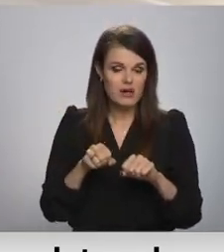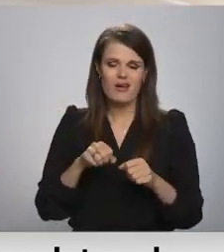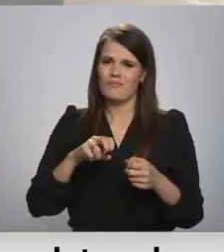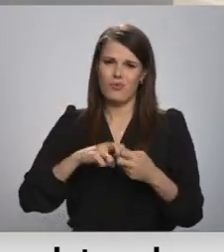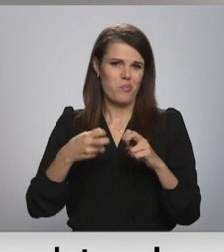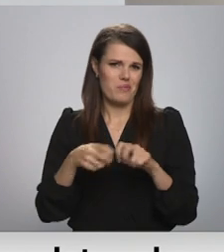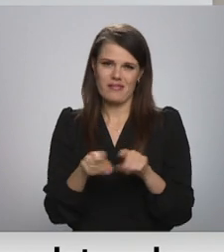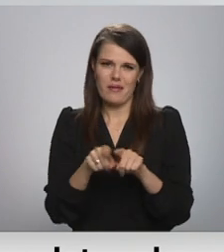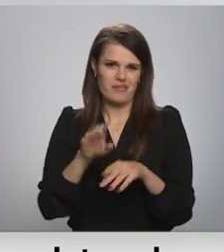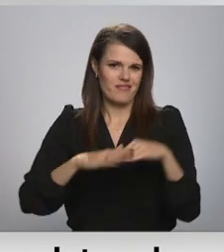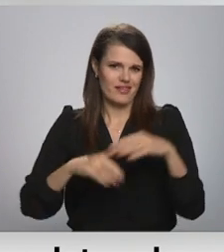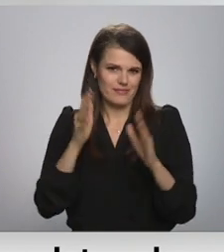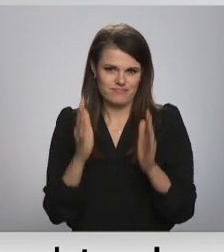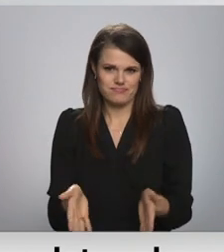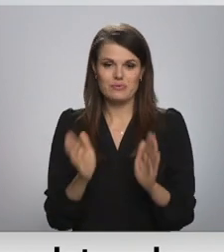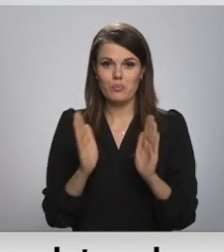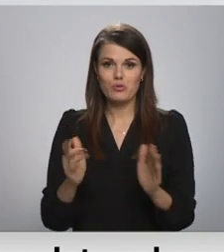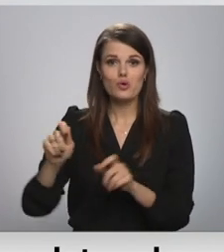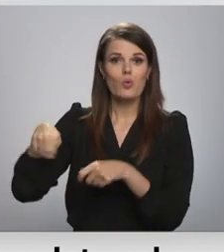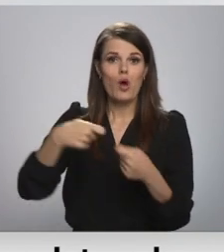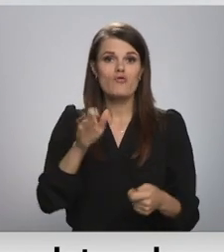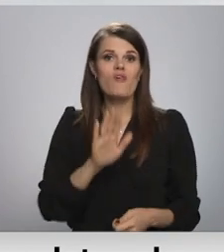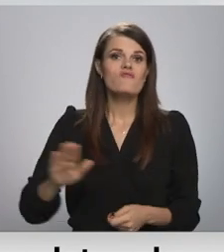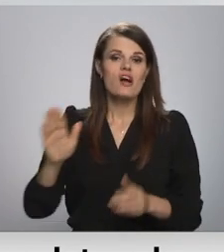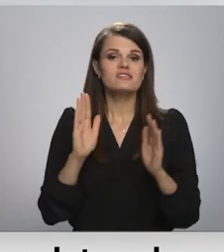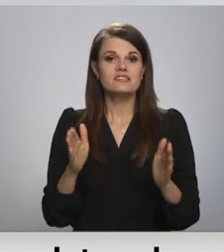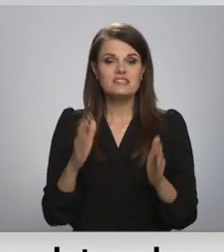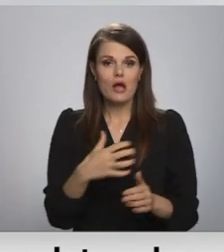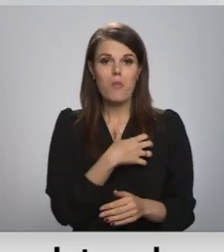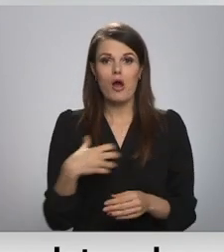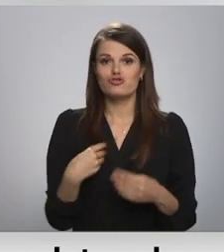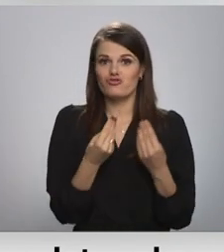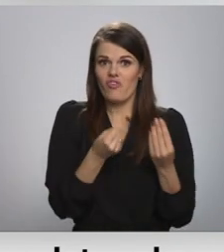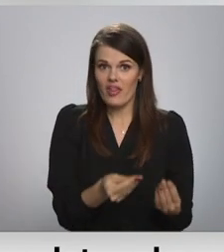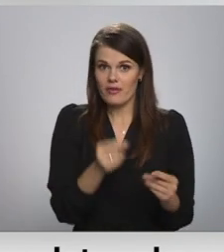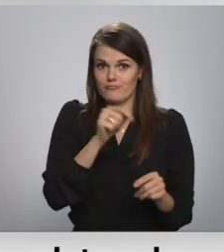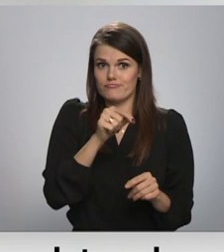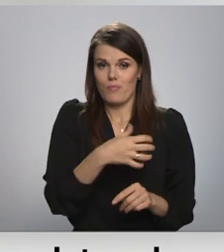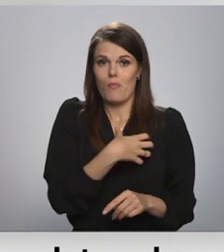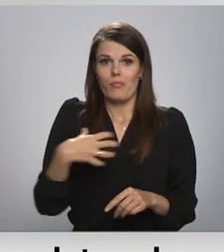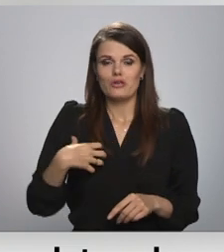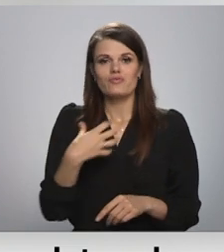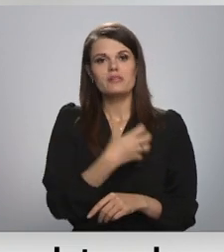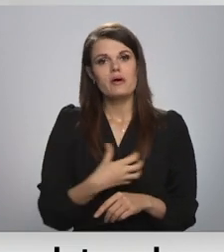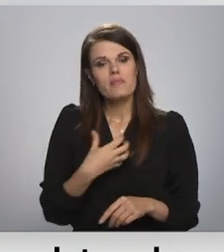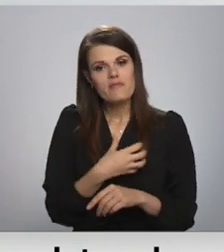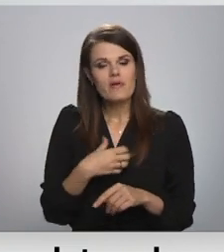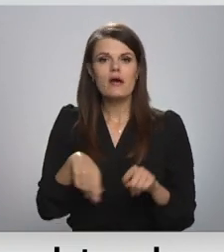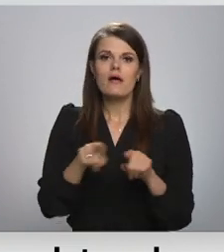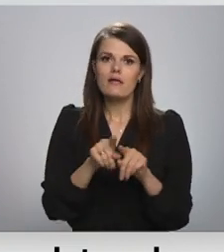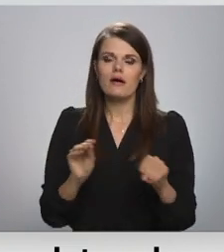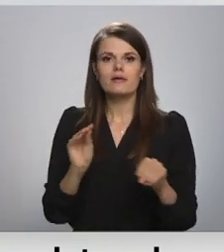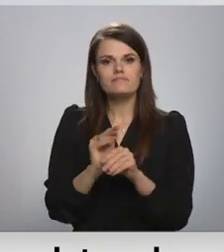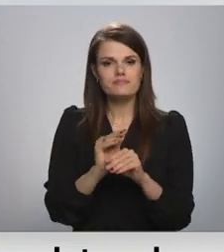atrisināta. Nododot valsts vietējos ceļus valdībā vai īpašumā pašvaldībā būtu jāpievieno autoceļu tehniskā